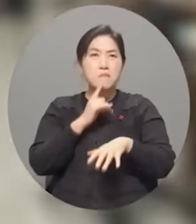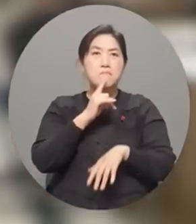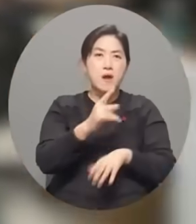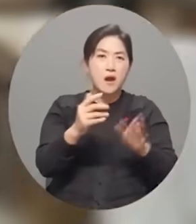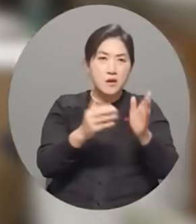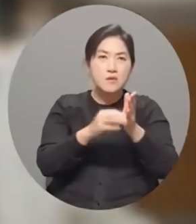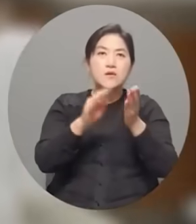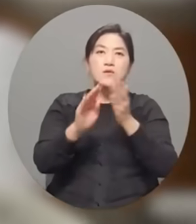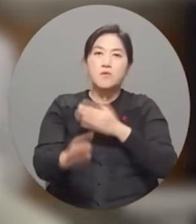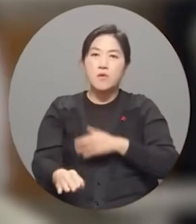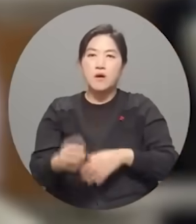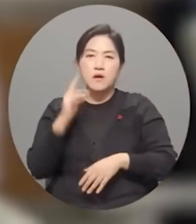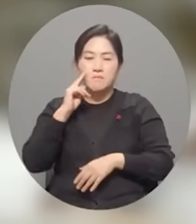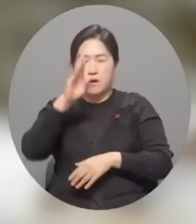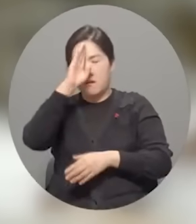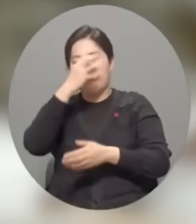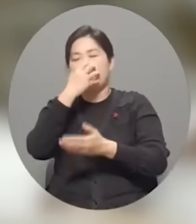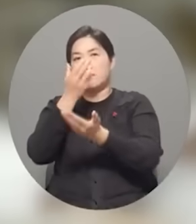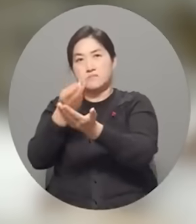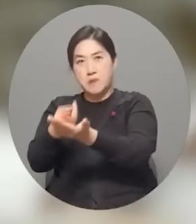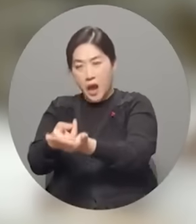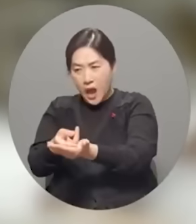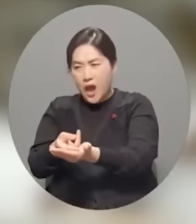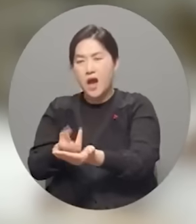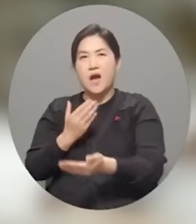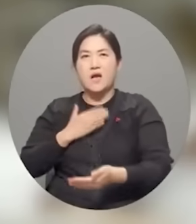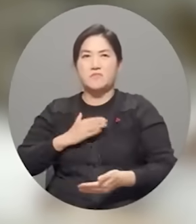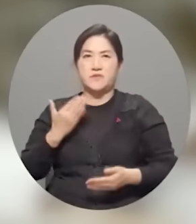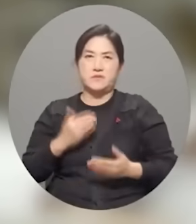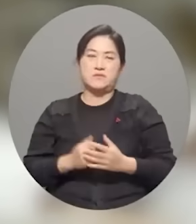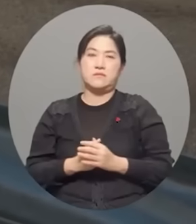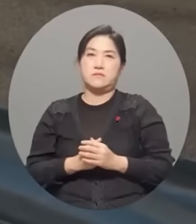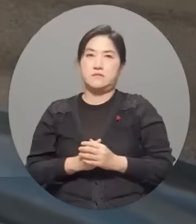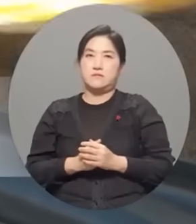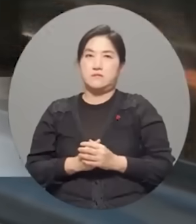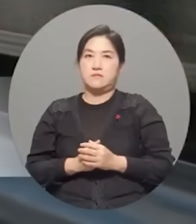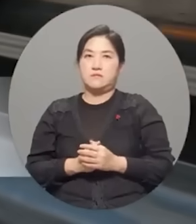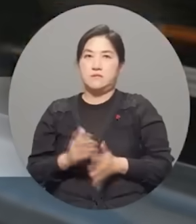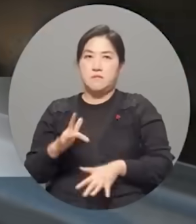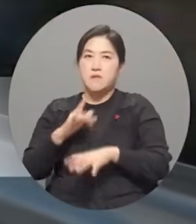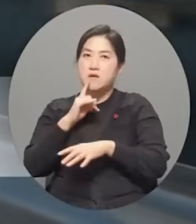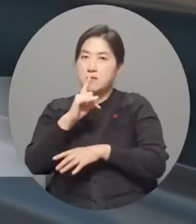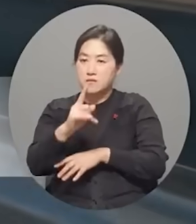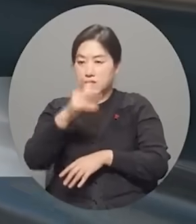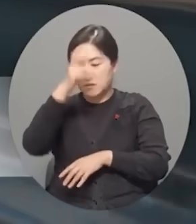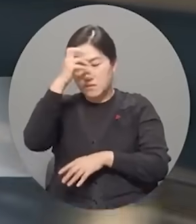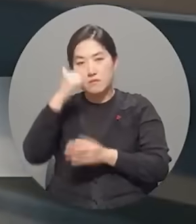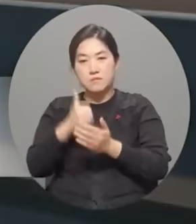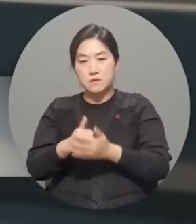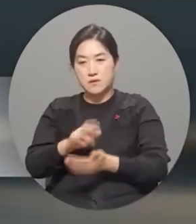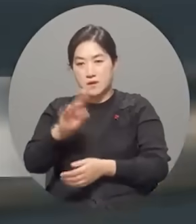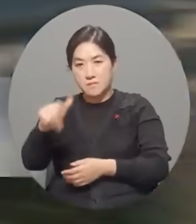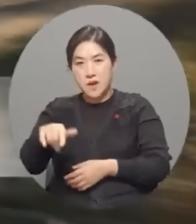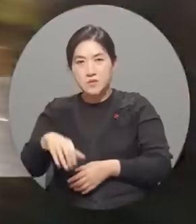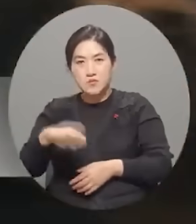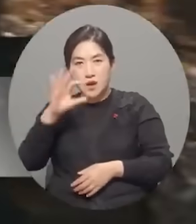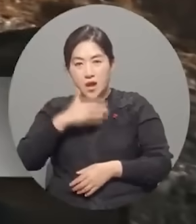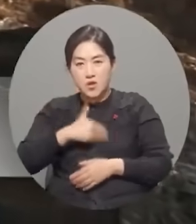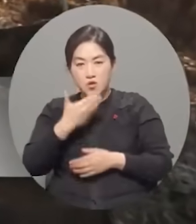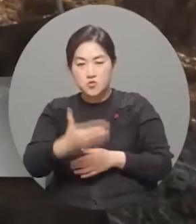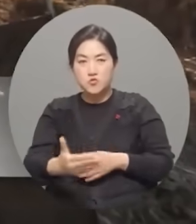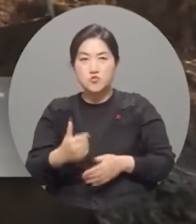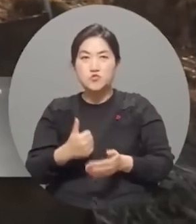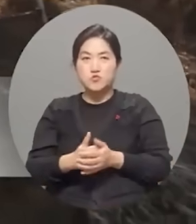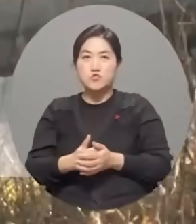실종신고를 하고 나서야 중환자실에 누워있다는 소식을 들을 수 있었습니다. 실종신고부터 경찰이 박 씨의 행방을 찾아 알려주는 데